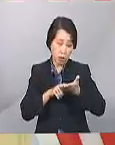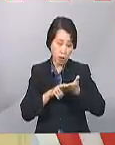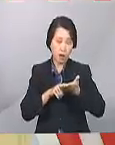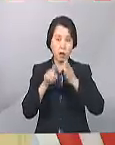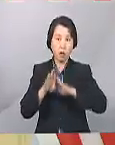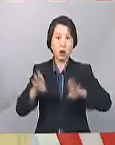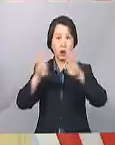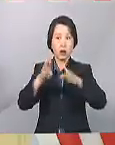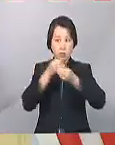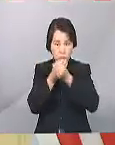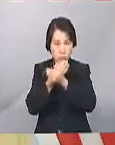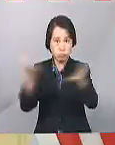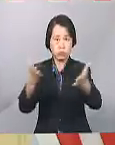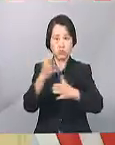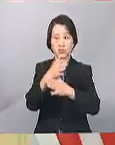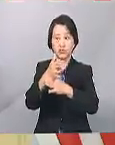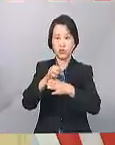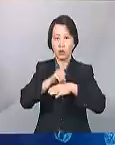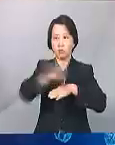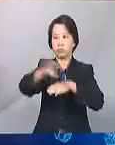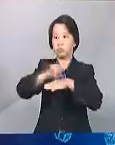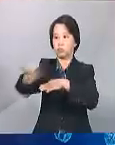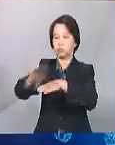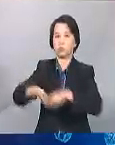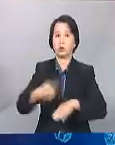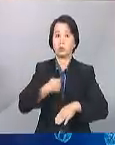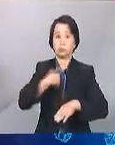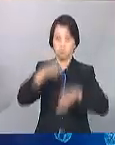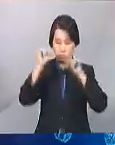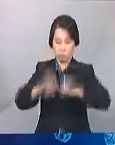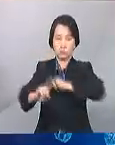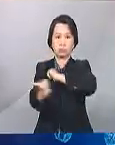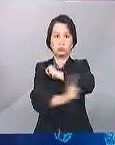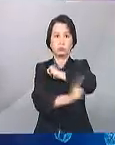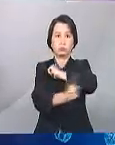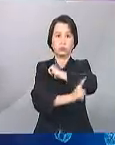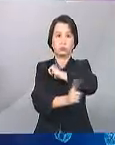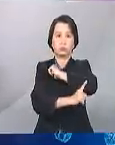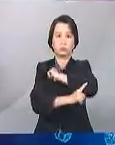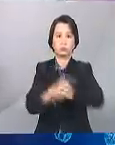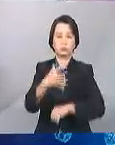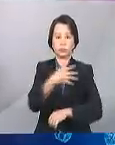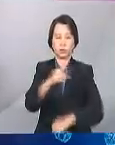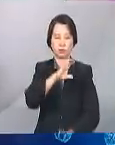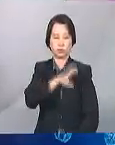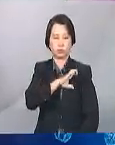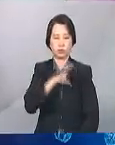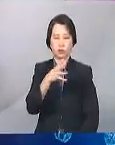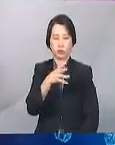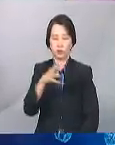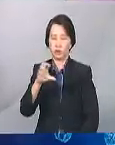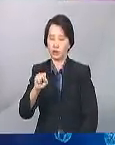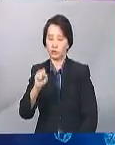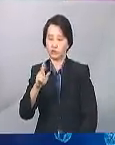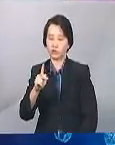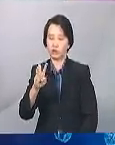berita palsu juga boleh diambil tindakan. Dan PDRM dan SKMM akan mengambil